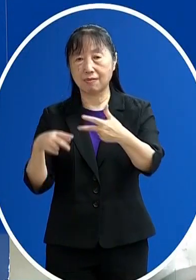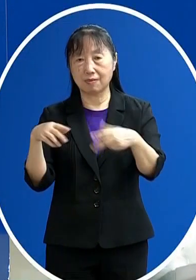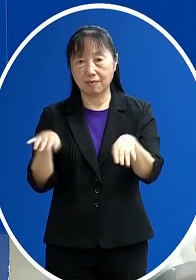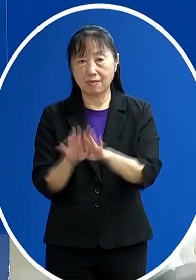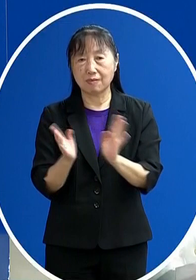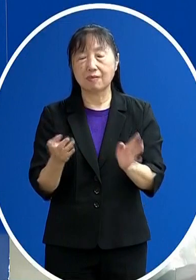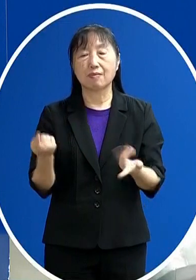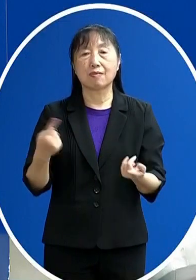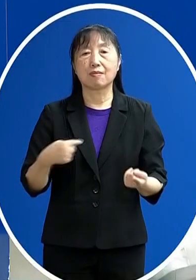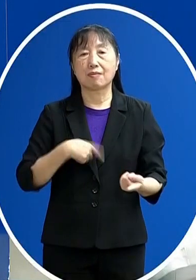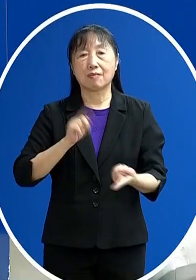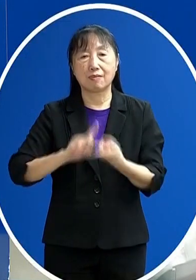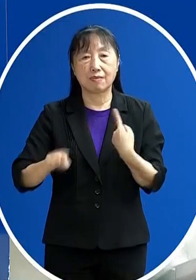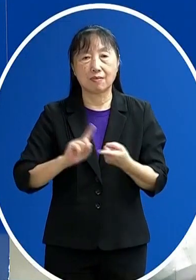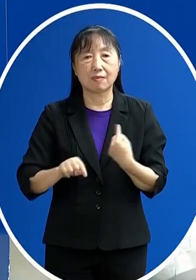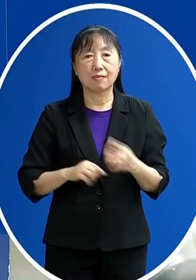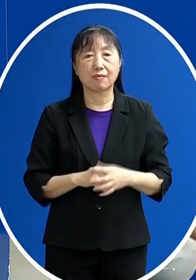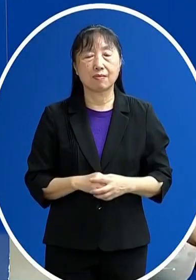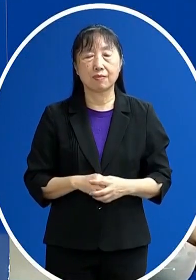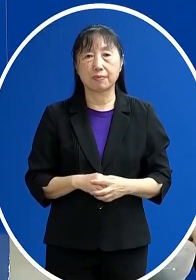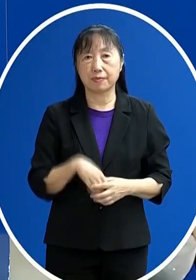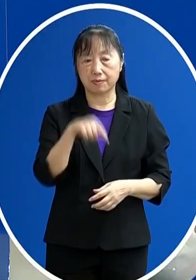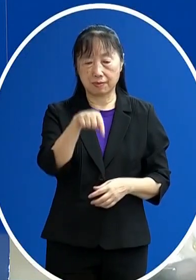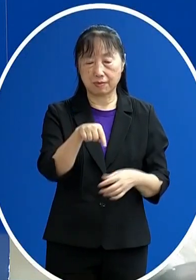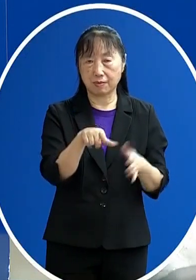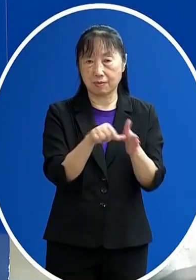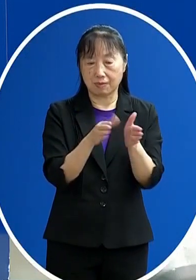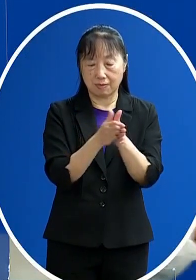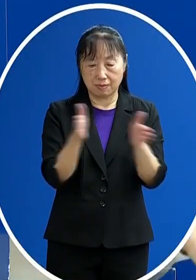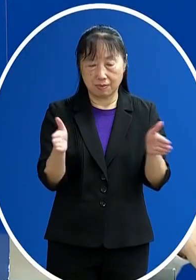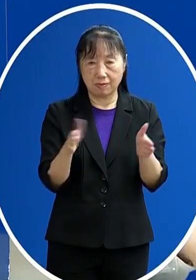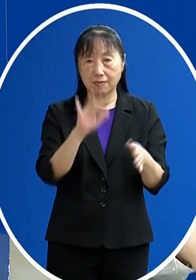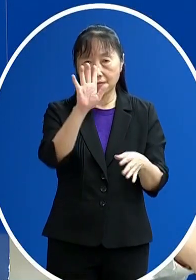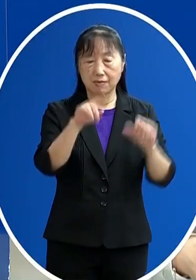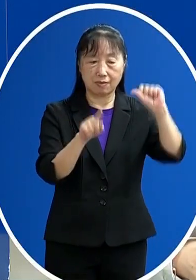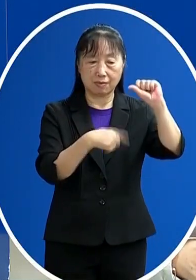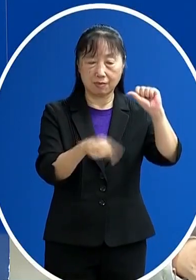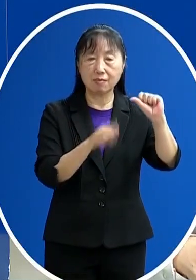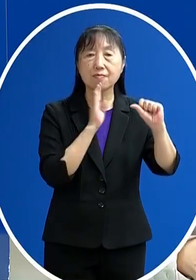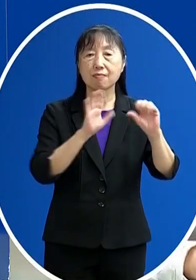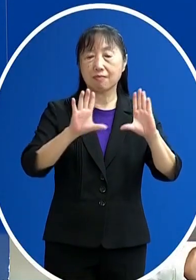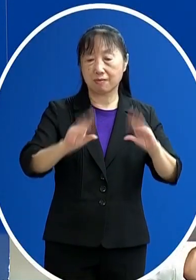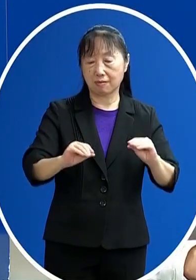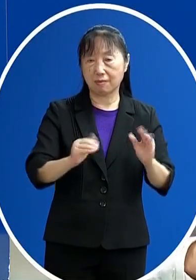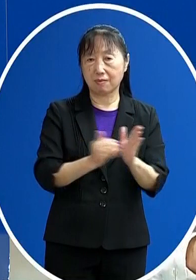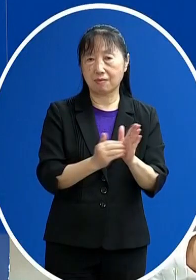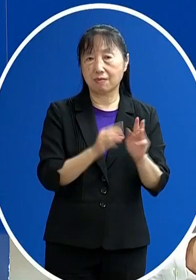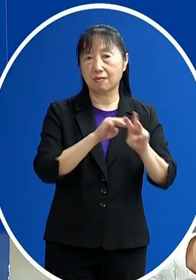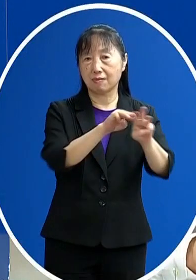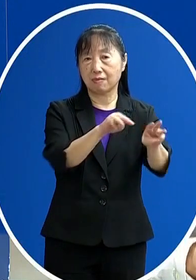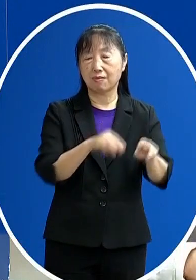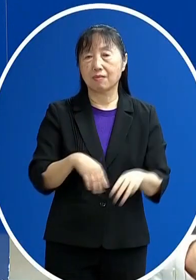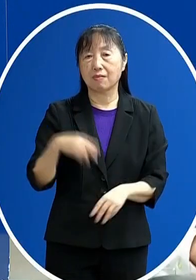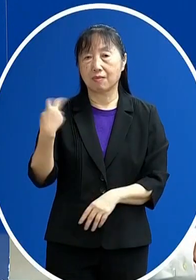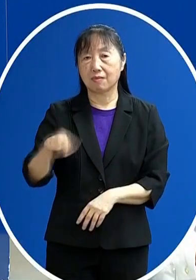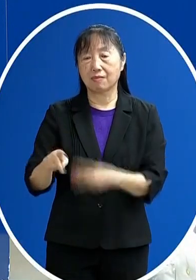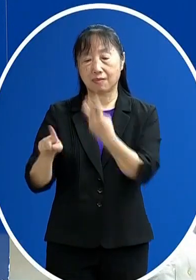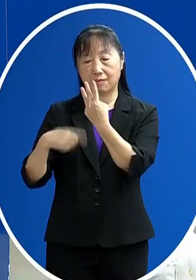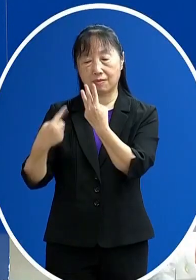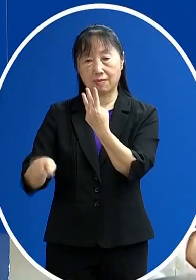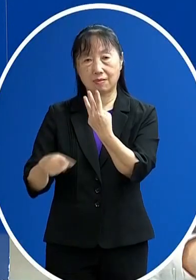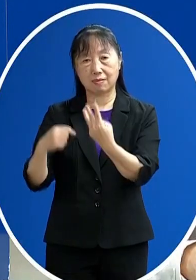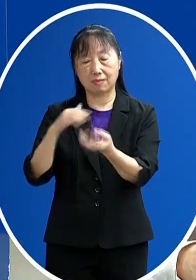位。那 这当中事实上已经有五位小朋友都已经康复出院，还有三位仍然在住院当中